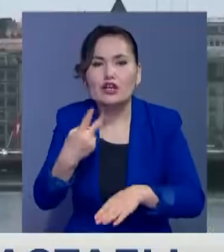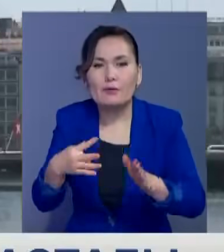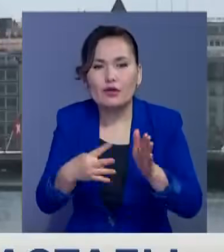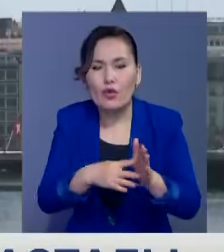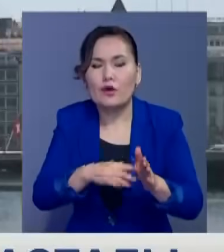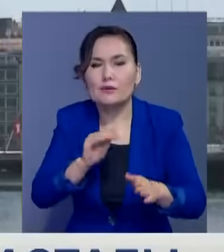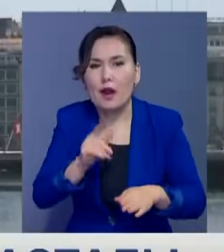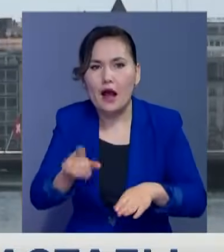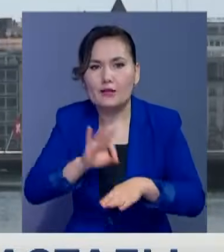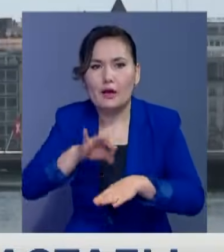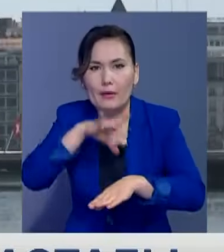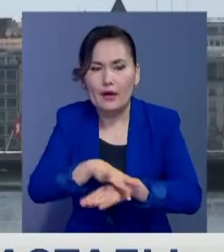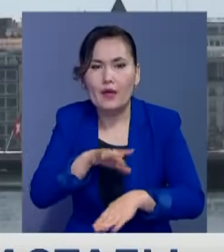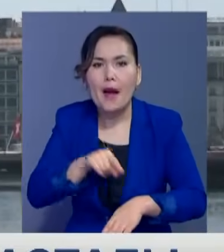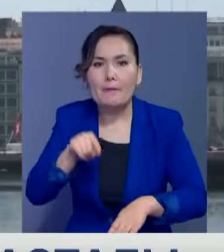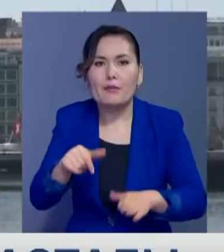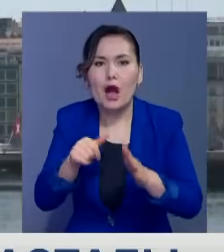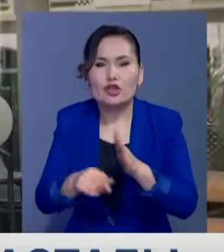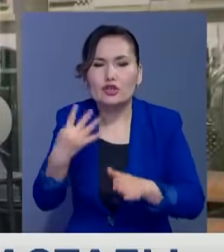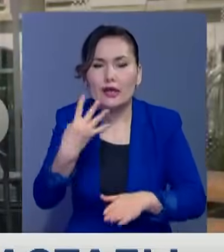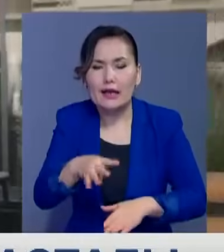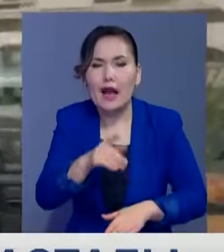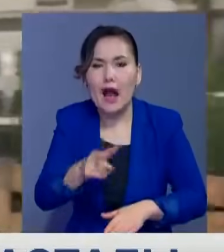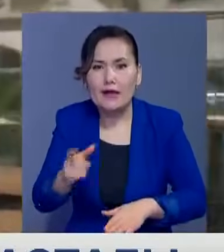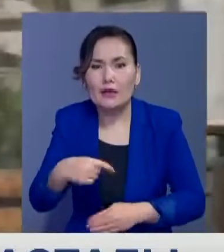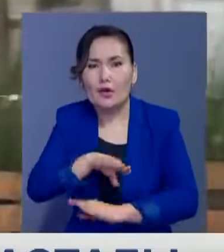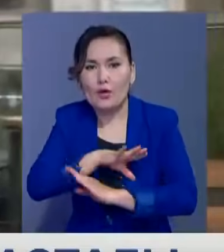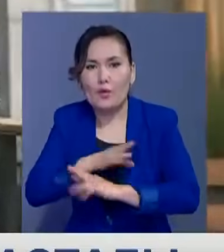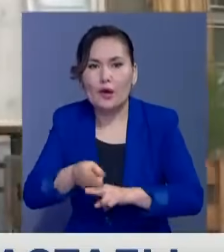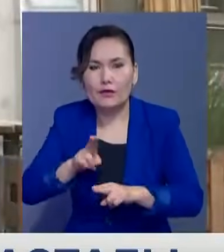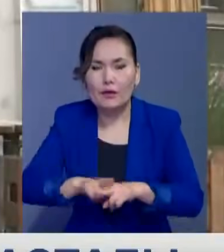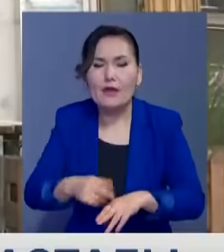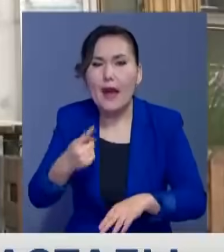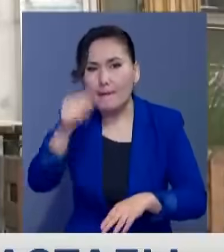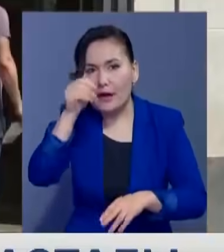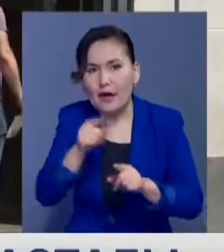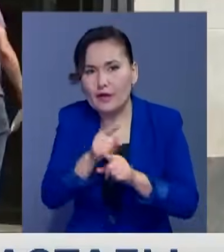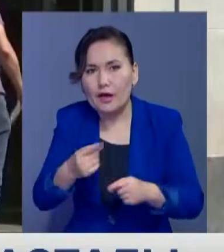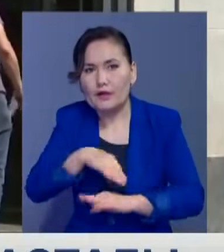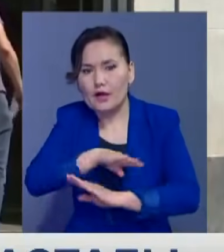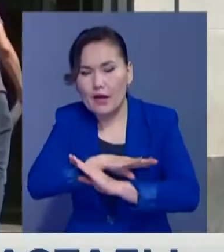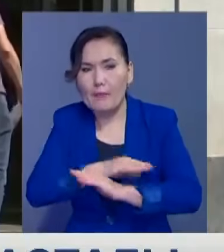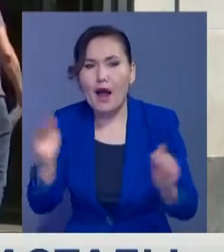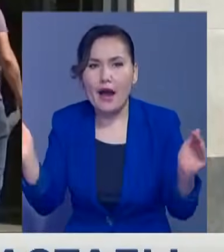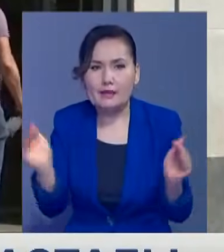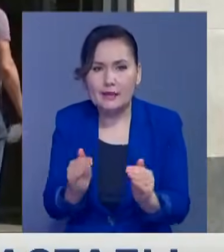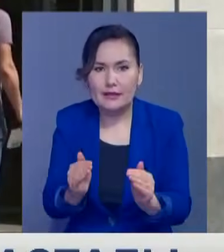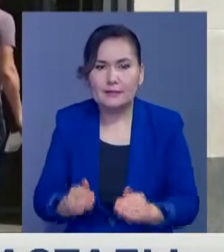қалды, 1640 адам ажал құшты. Дегенмен соңғы бір айда бұл дерттен қайтыс болғандардың саны азайып